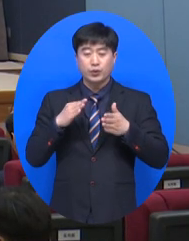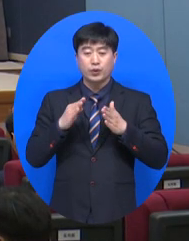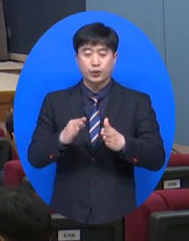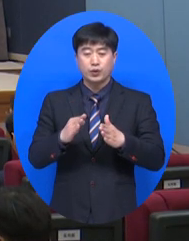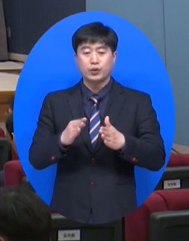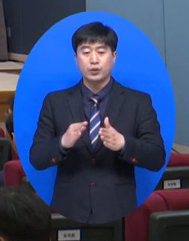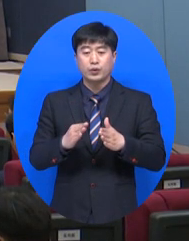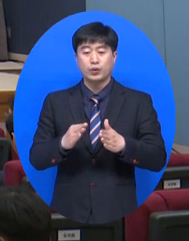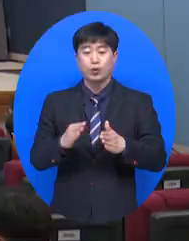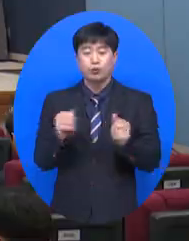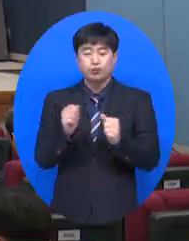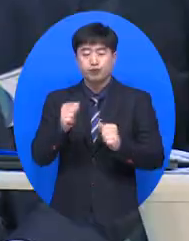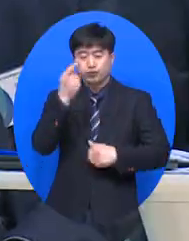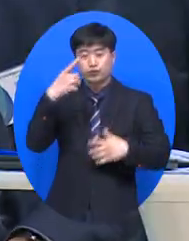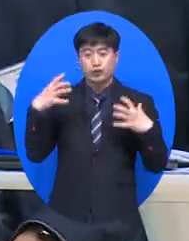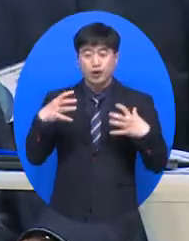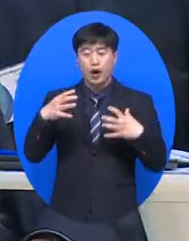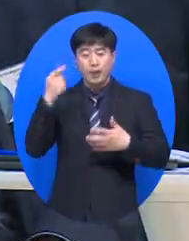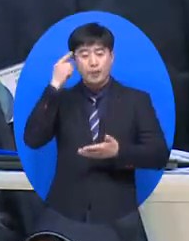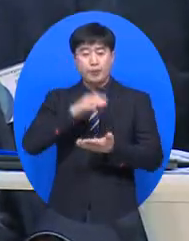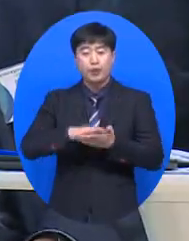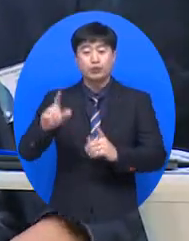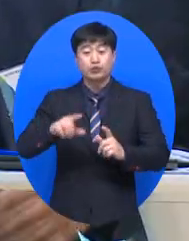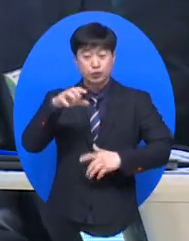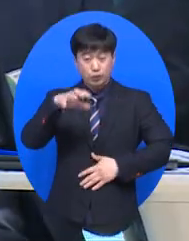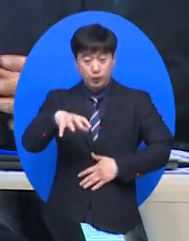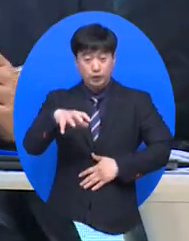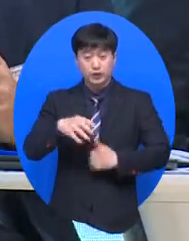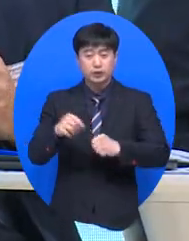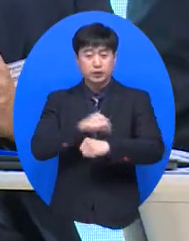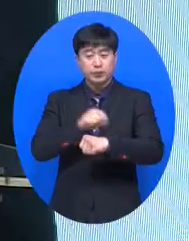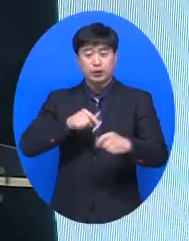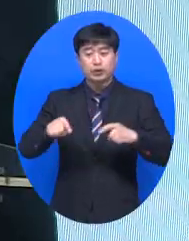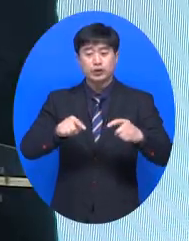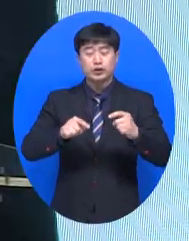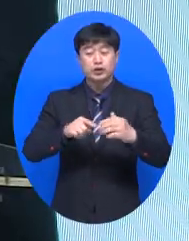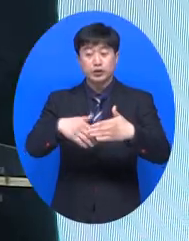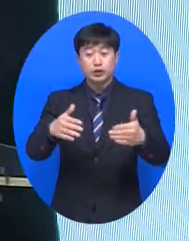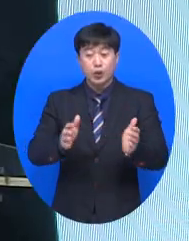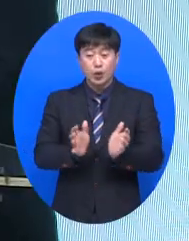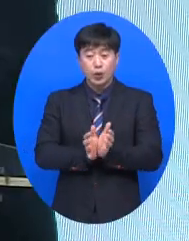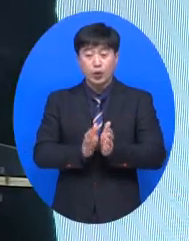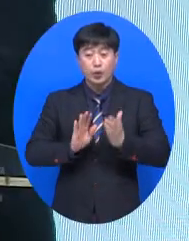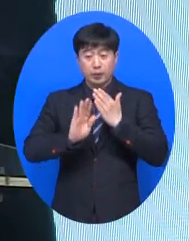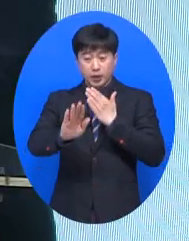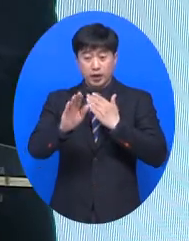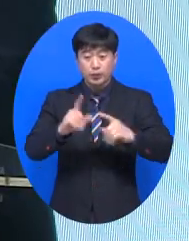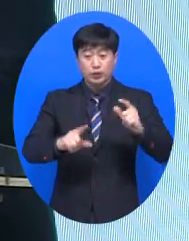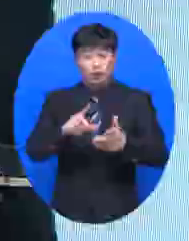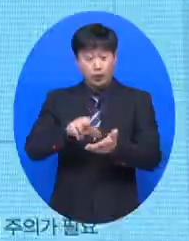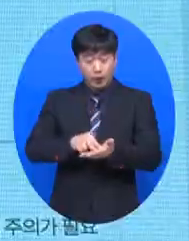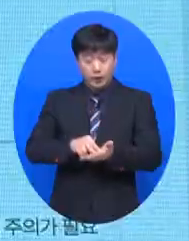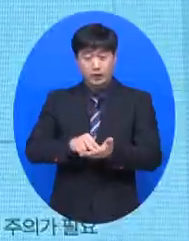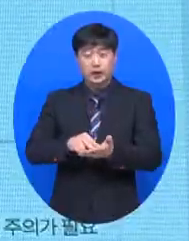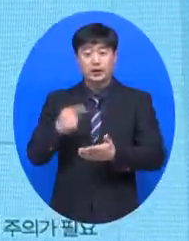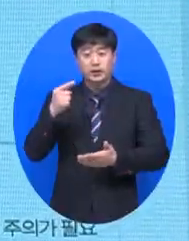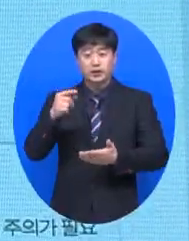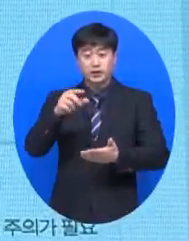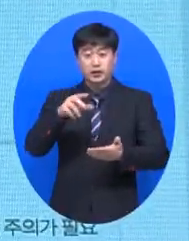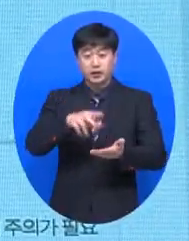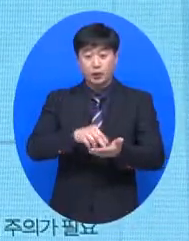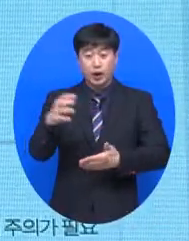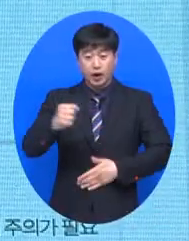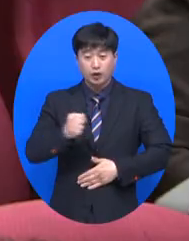경기도가 경기도청 북부청사 평화누리홀에서 경기 북부 특별자치도의 미래상과 과제 도출을 의제로 진행한